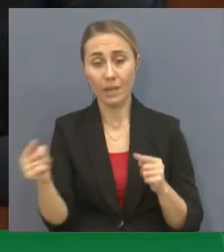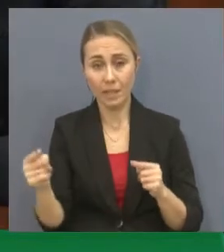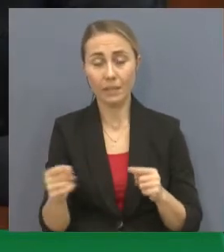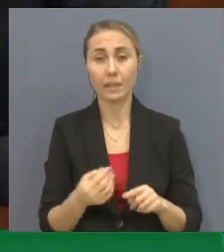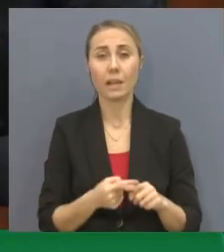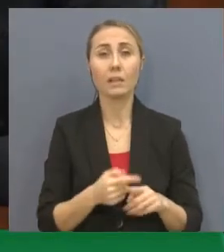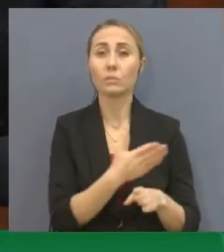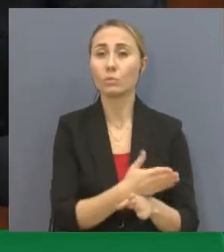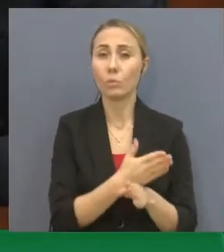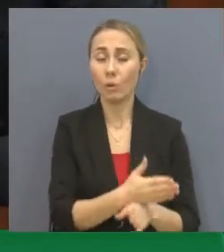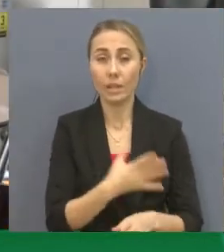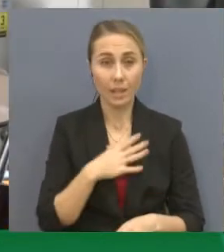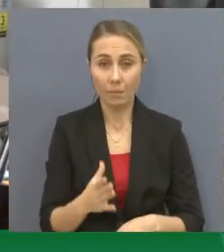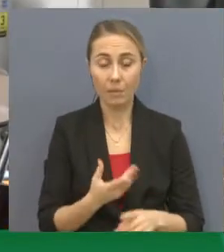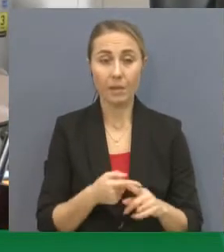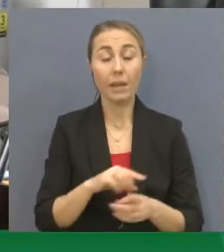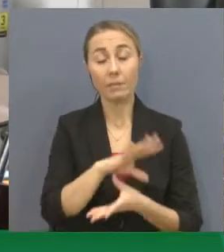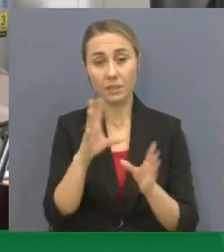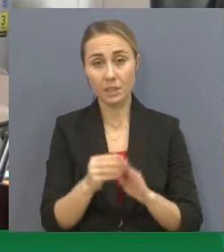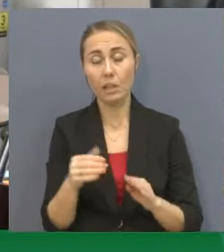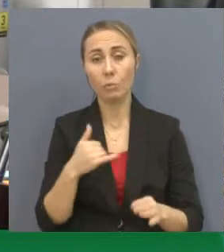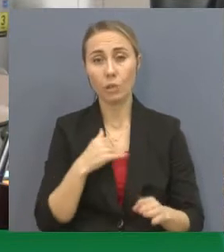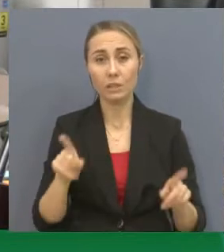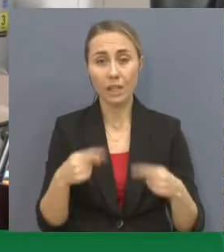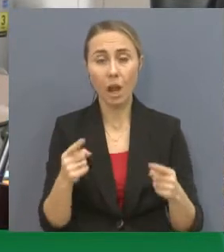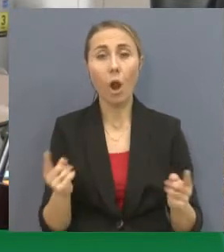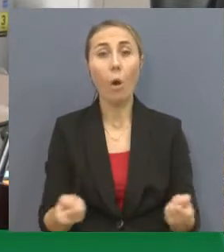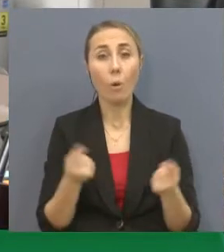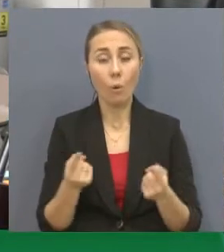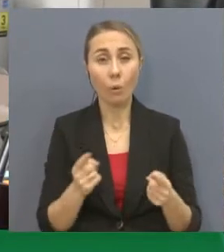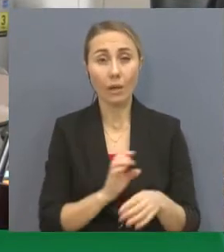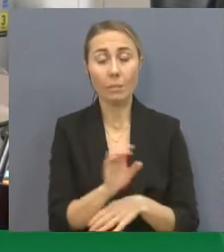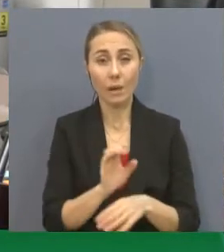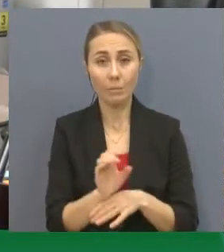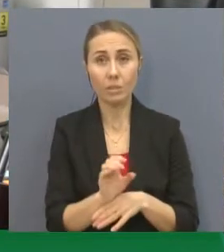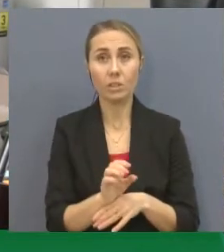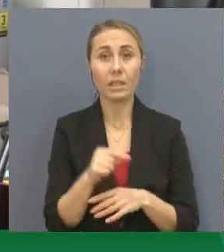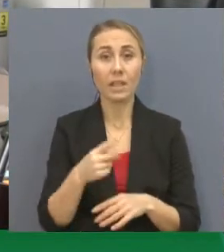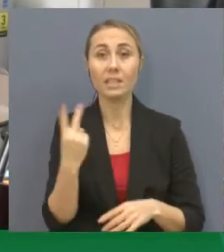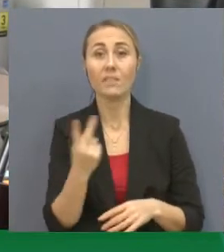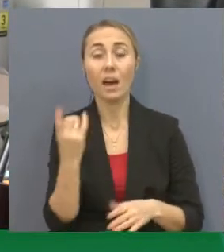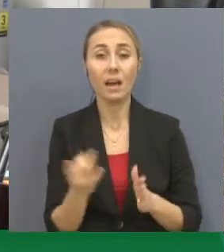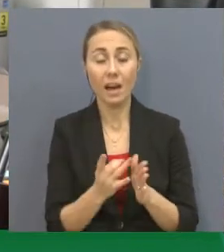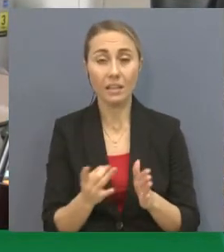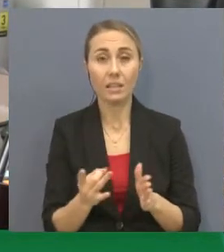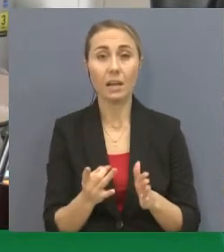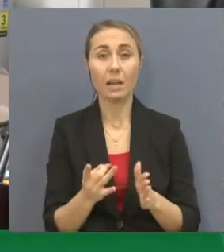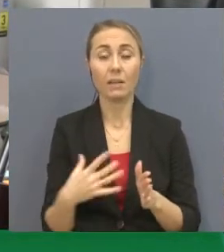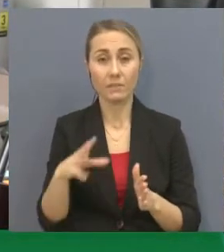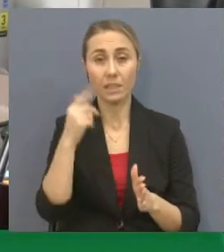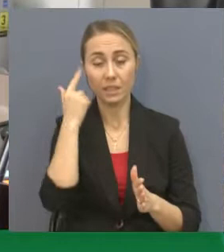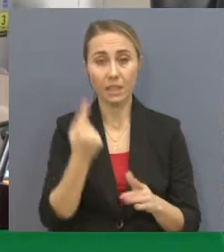в целом у нас в родственных кай промышленности почти в два раза здесь как можно догадаться